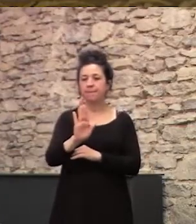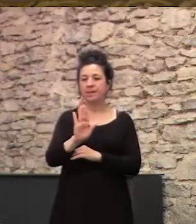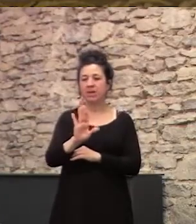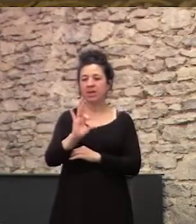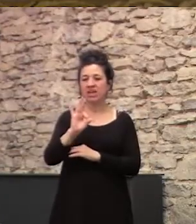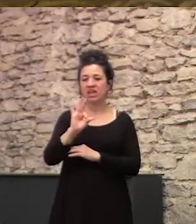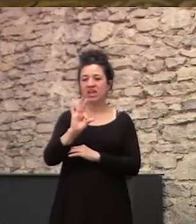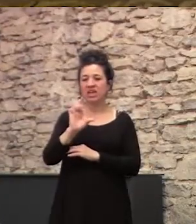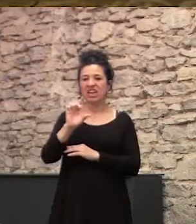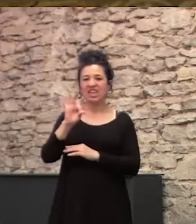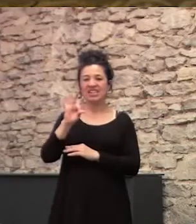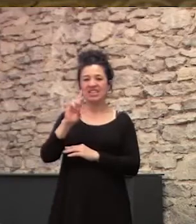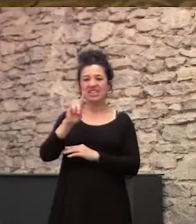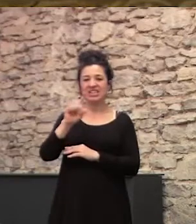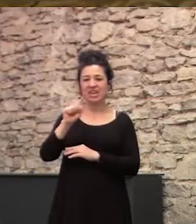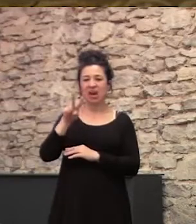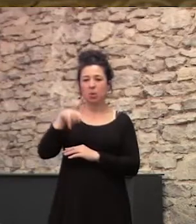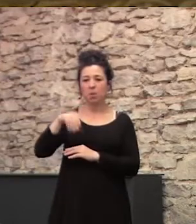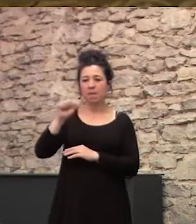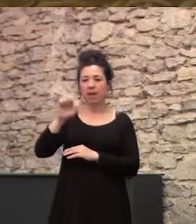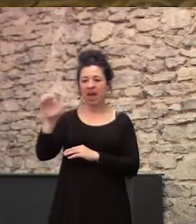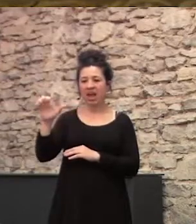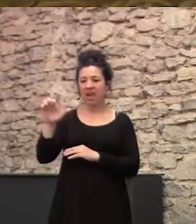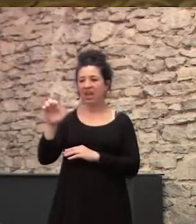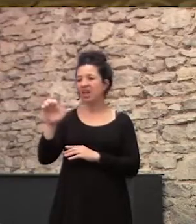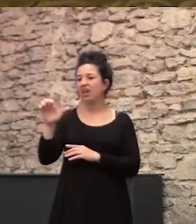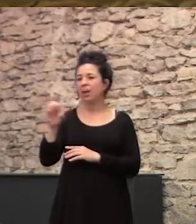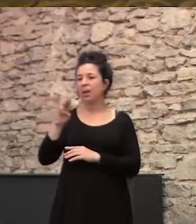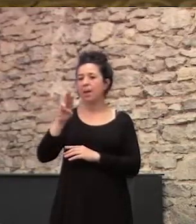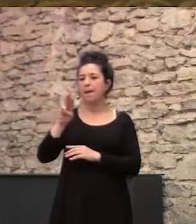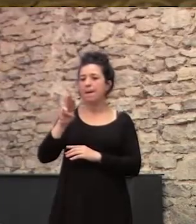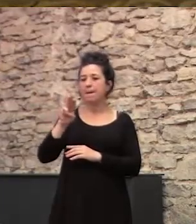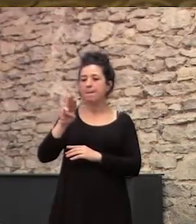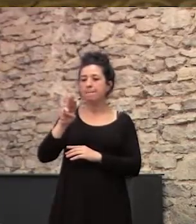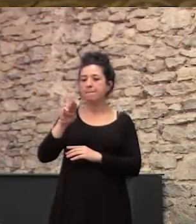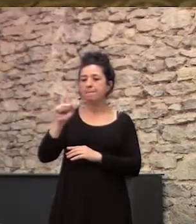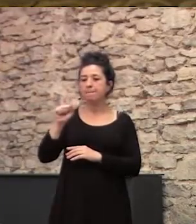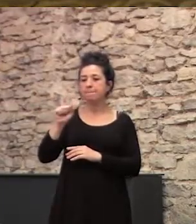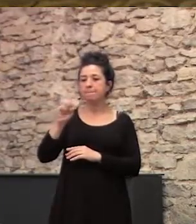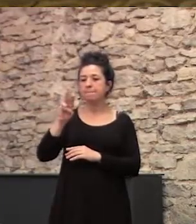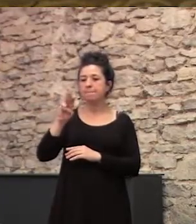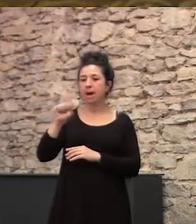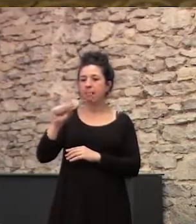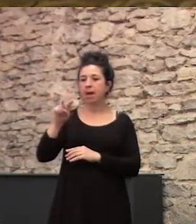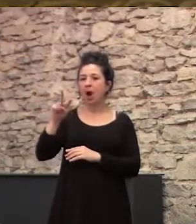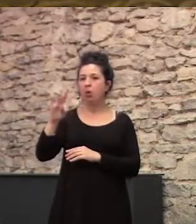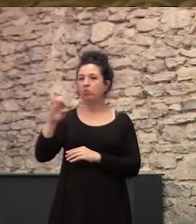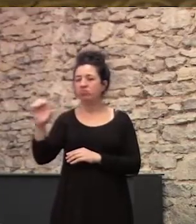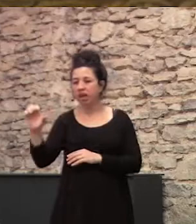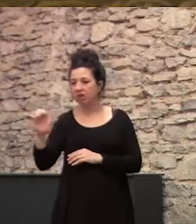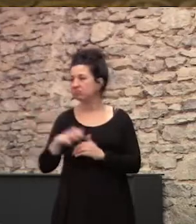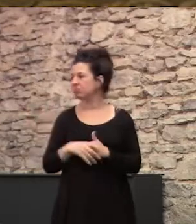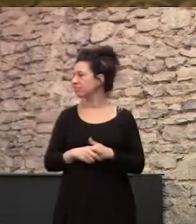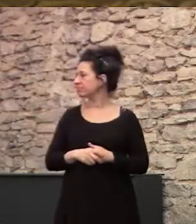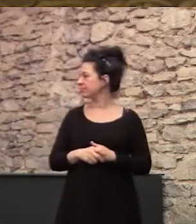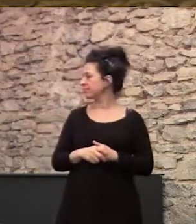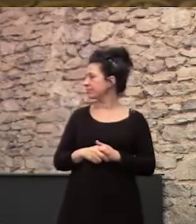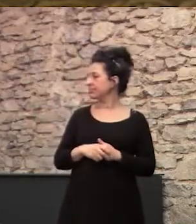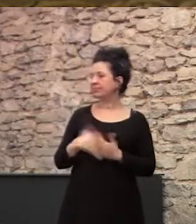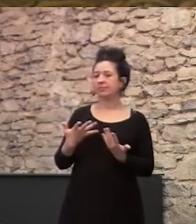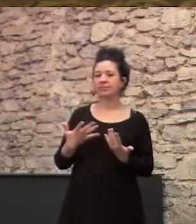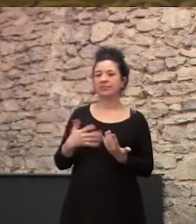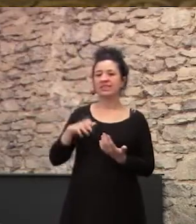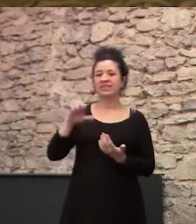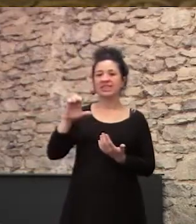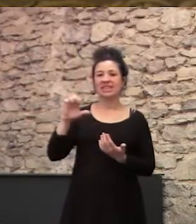Stromaerena oso ezaguna egin zena, Papa Ute, bueno, ez da ezagutuko zen ez, dantza kantu bat, eta